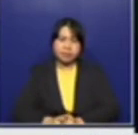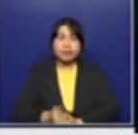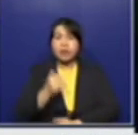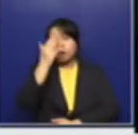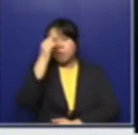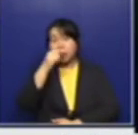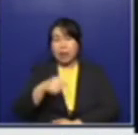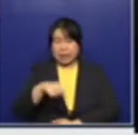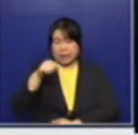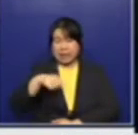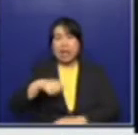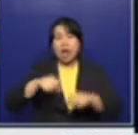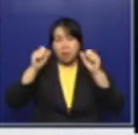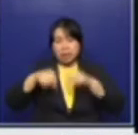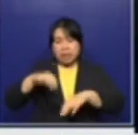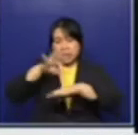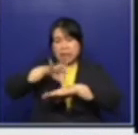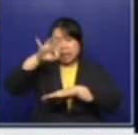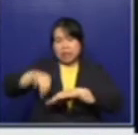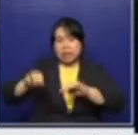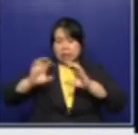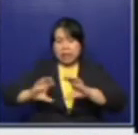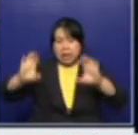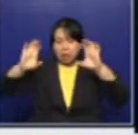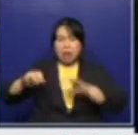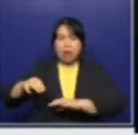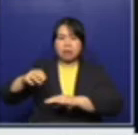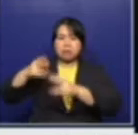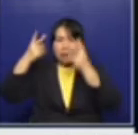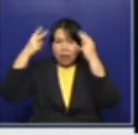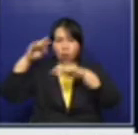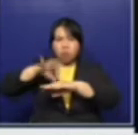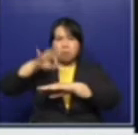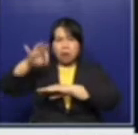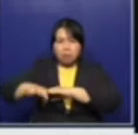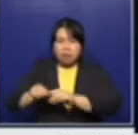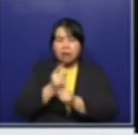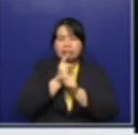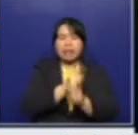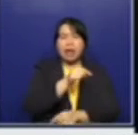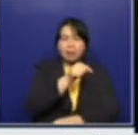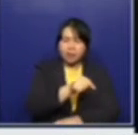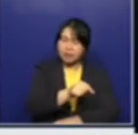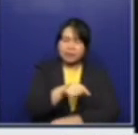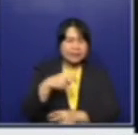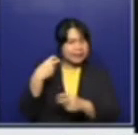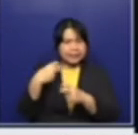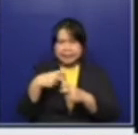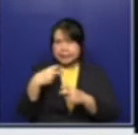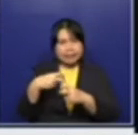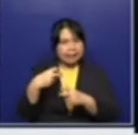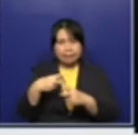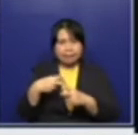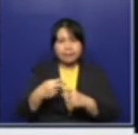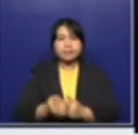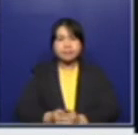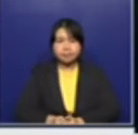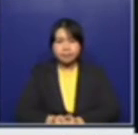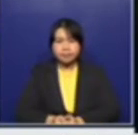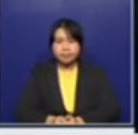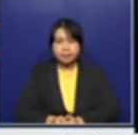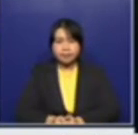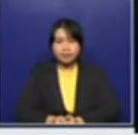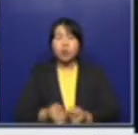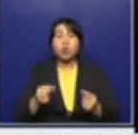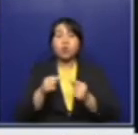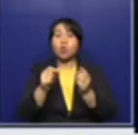ภานี้จะลงมติปลดนายกรัฐมนตรีออกตามความเห็นของเยาวชนที่เขาเสนอแม้แต่